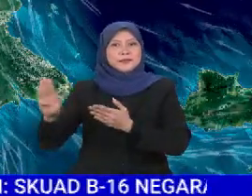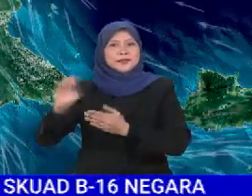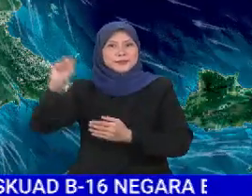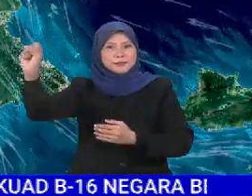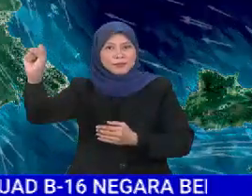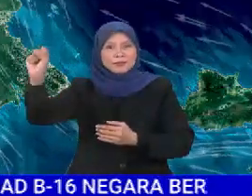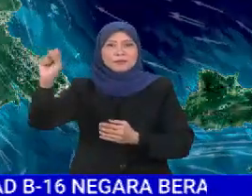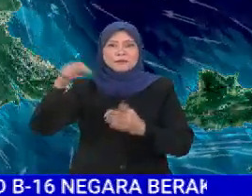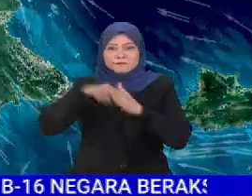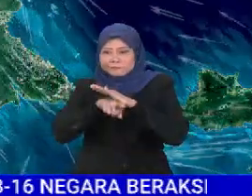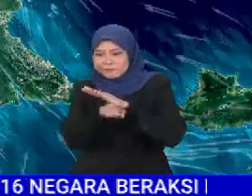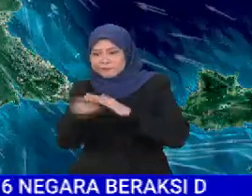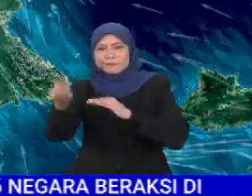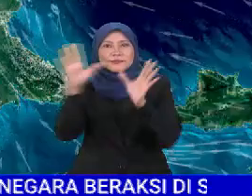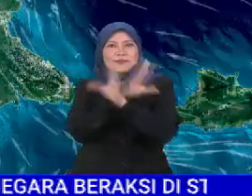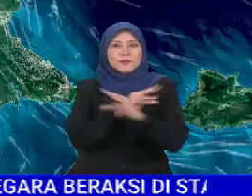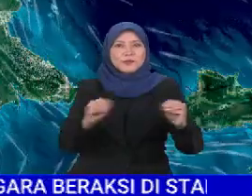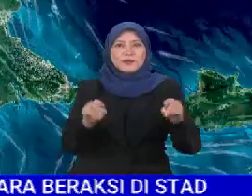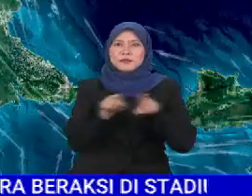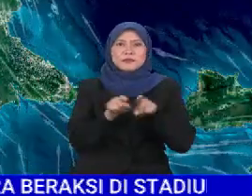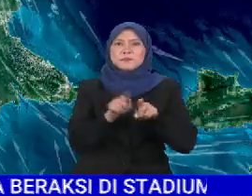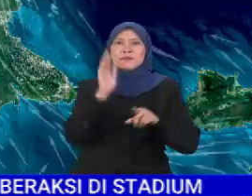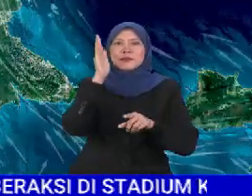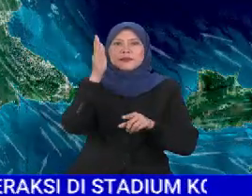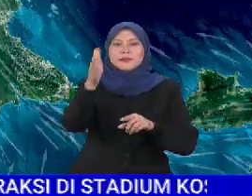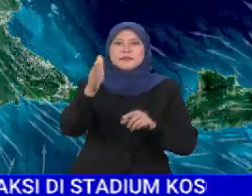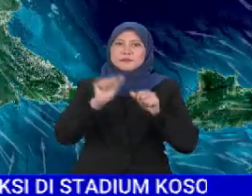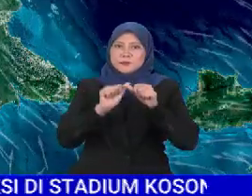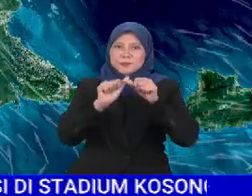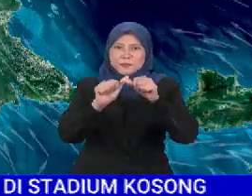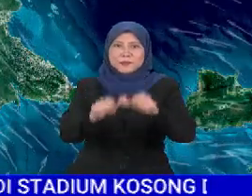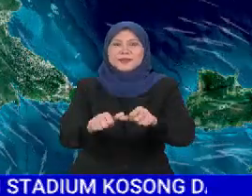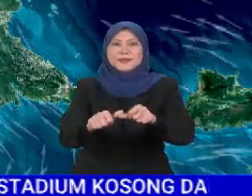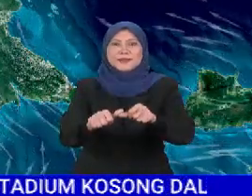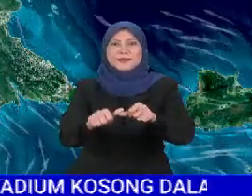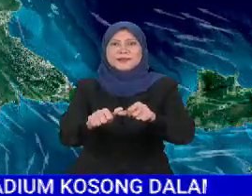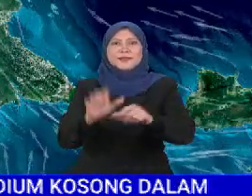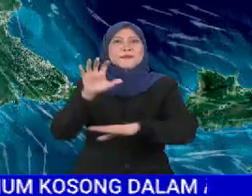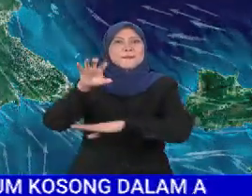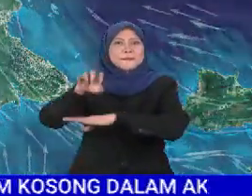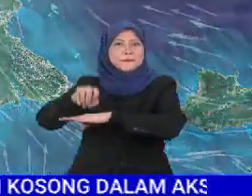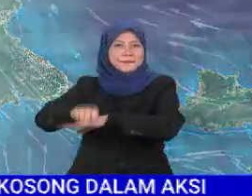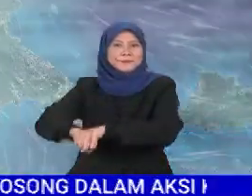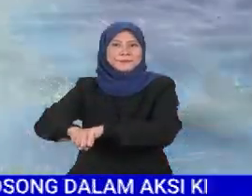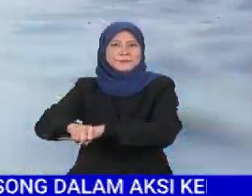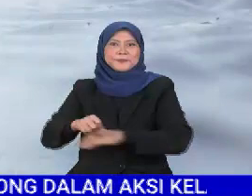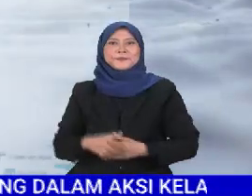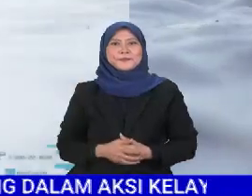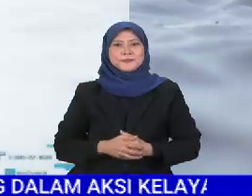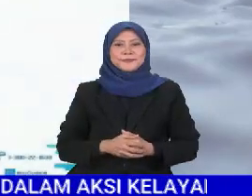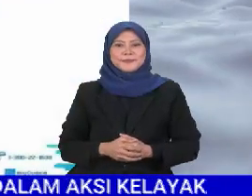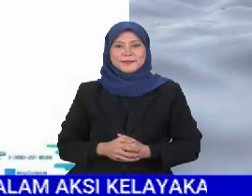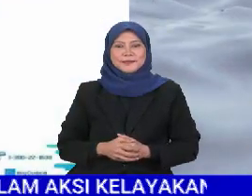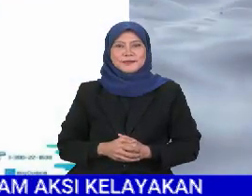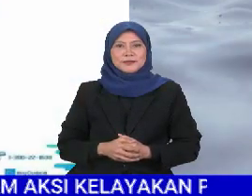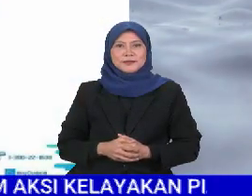Sabah dan pedalaman negeri Sarawak juga dijangka akan berterusan sehinggalah ke lewat malam nanti.